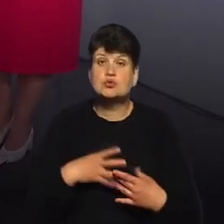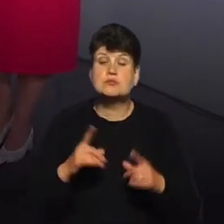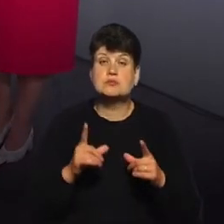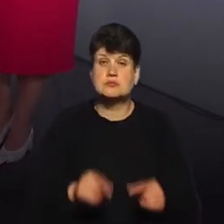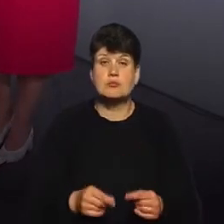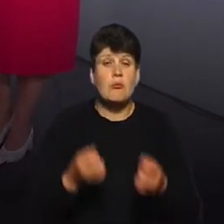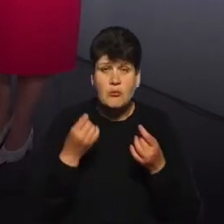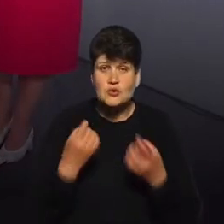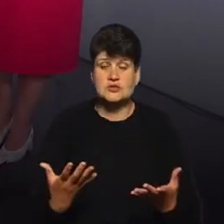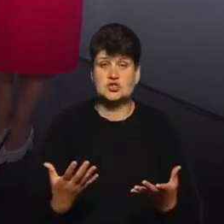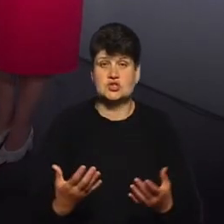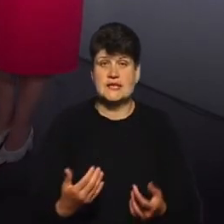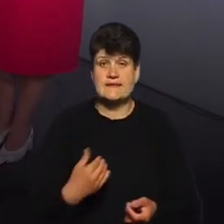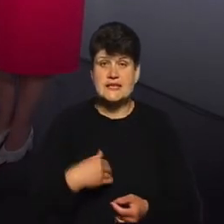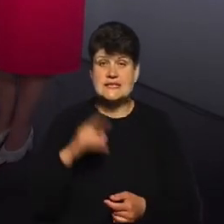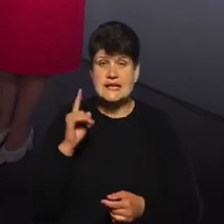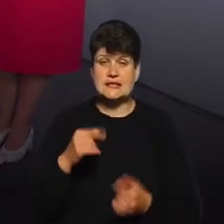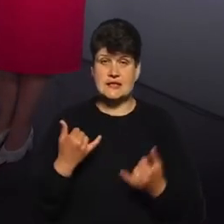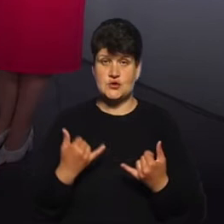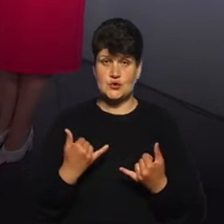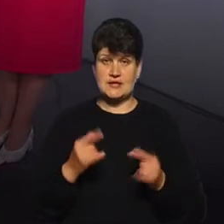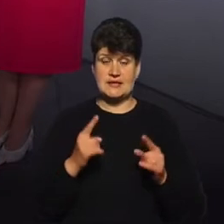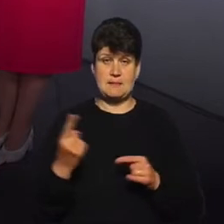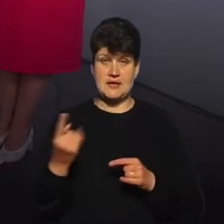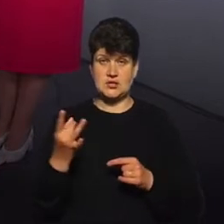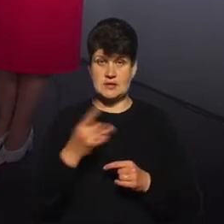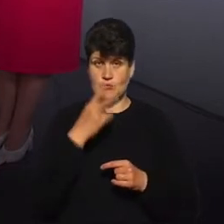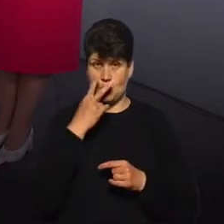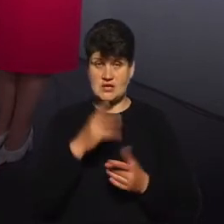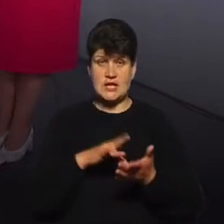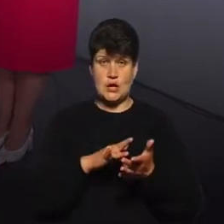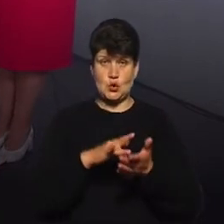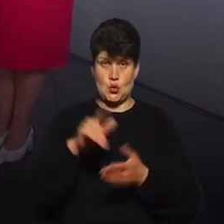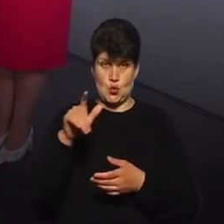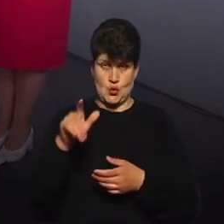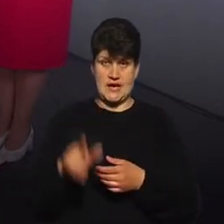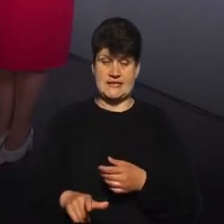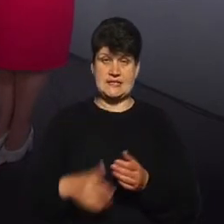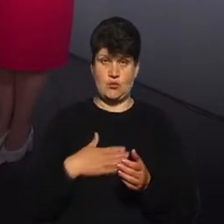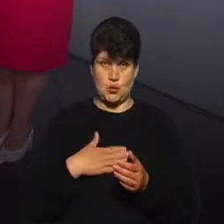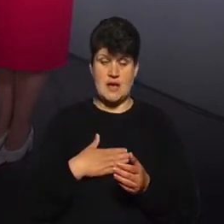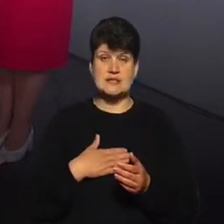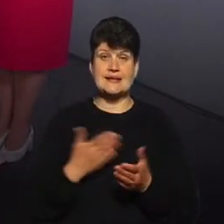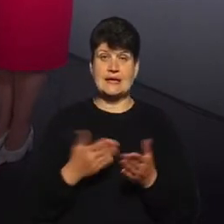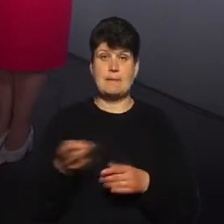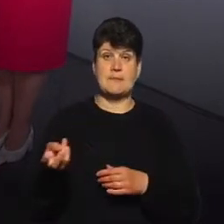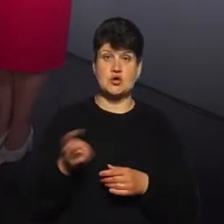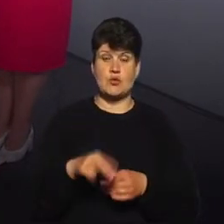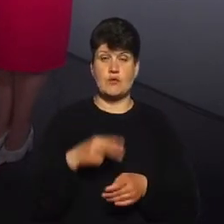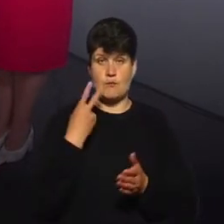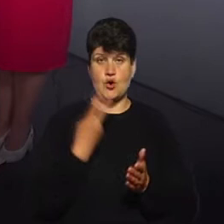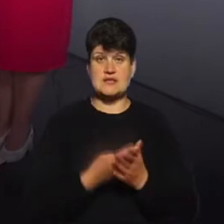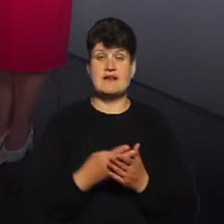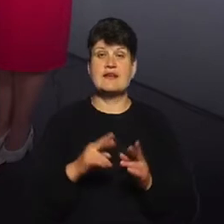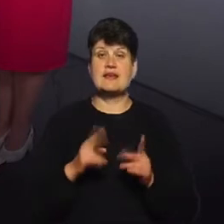я насправді сьогодні тільки вперше побачила туриста в нашій агенції, який прийшов і показав, як виглядає